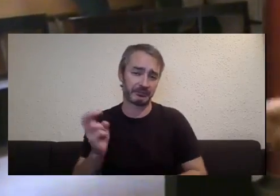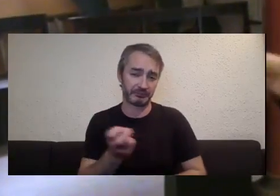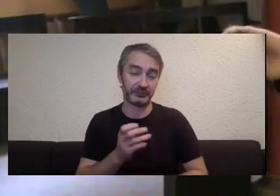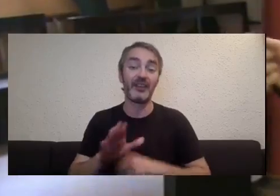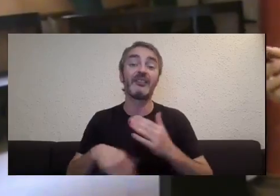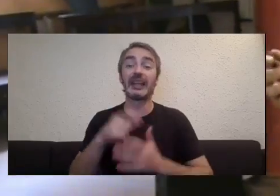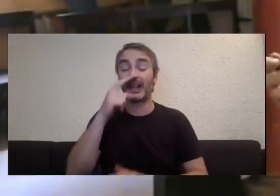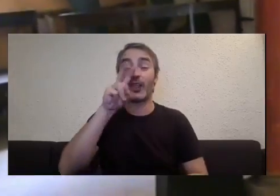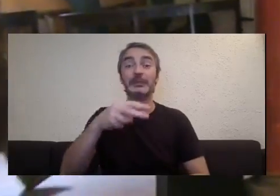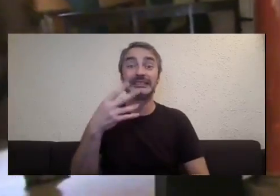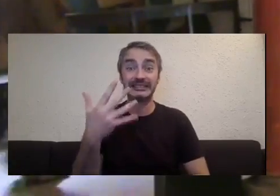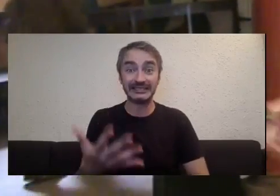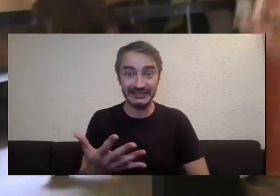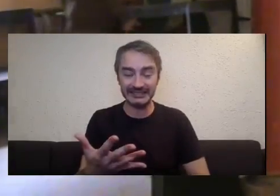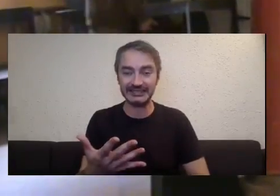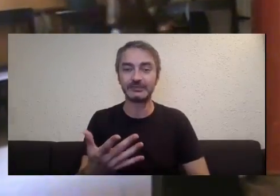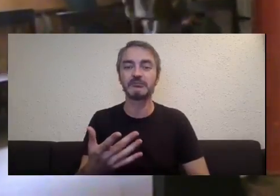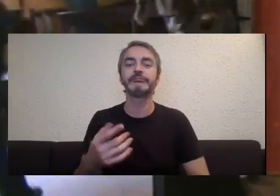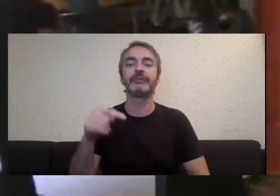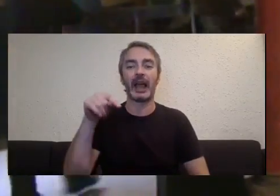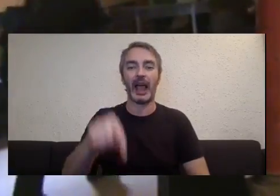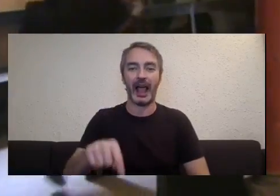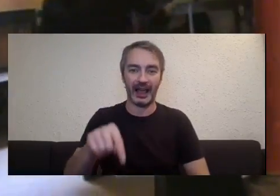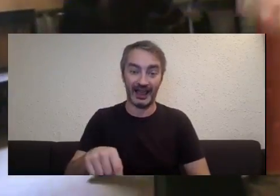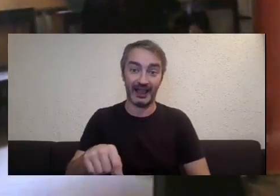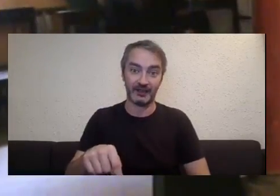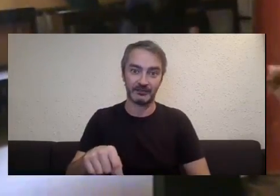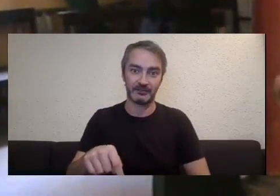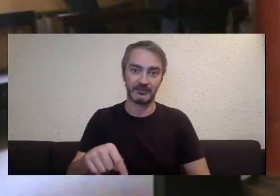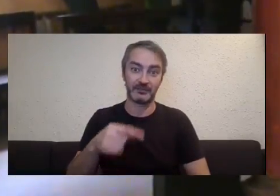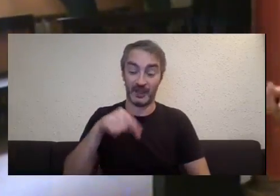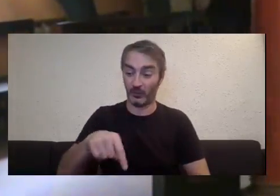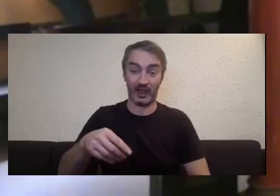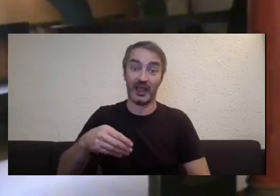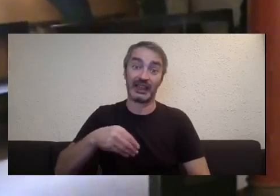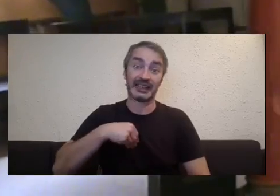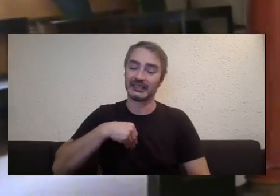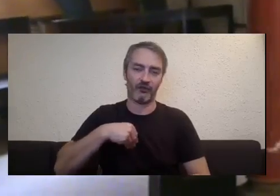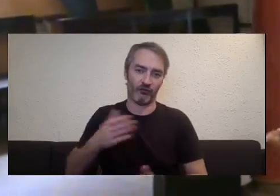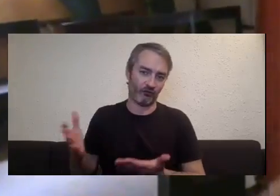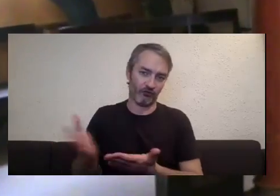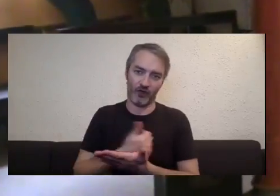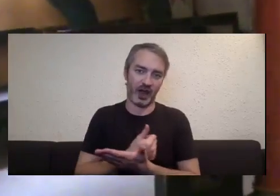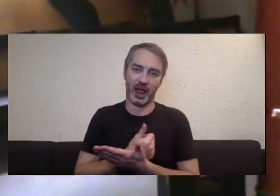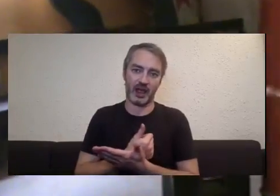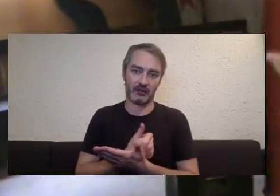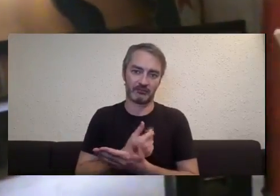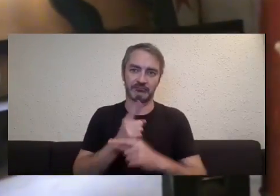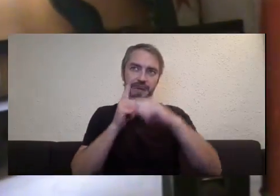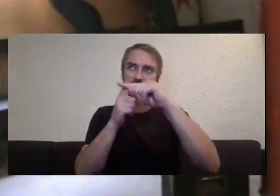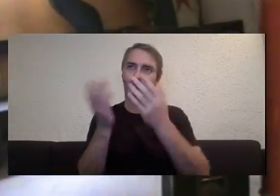2005 el 2004 desacralitzen aquest espai, que és l'església, i llavors passem a ocupar aquest